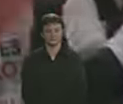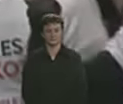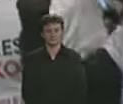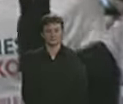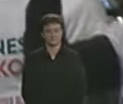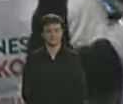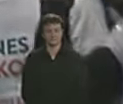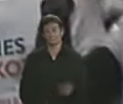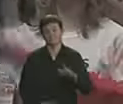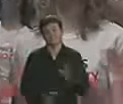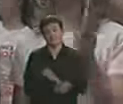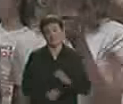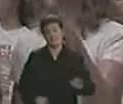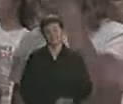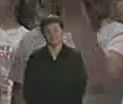Formidable.